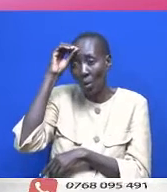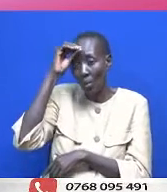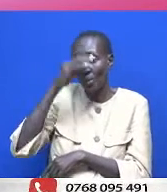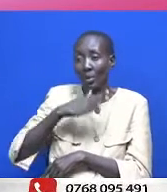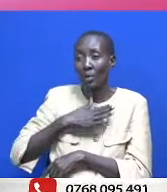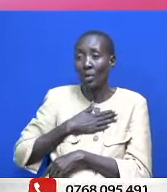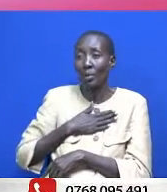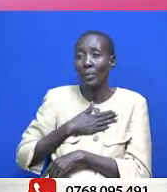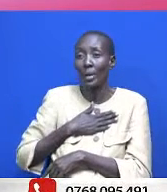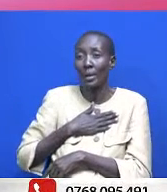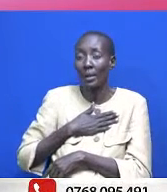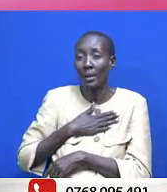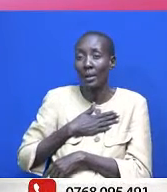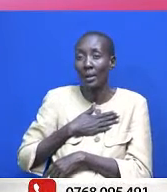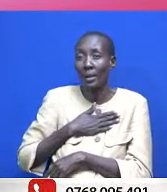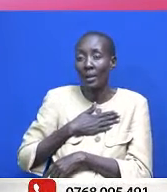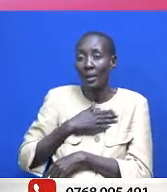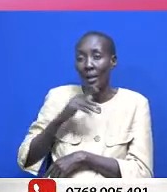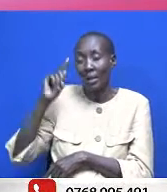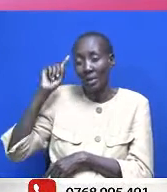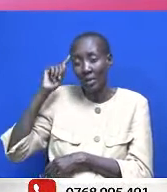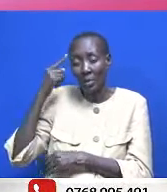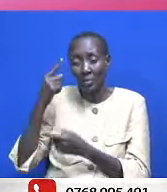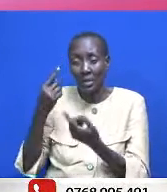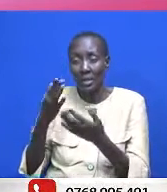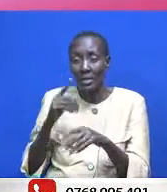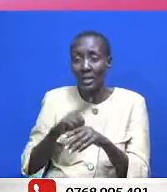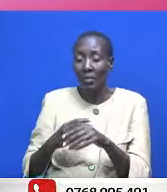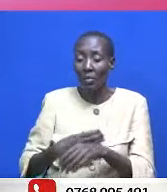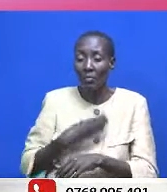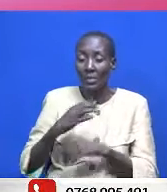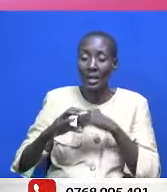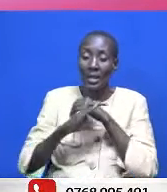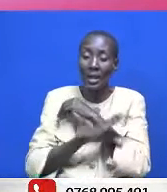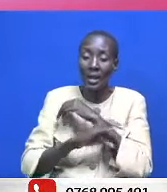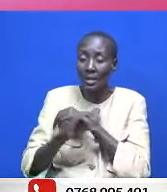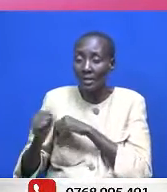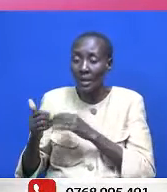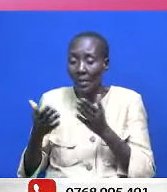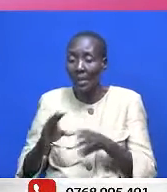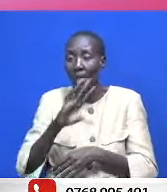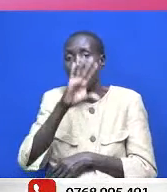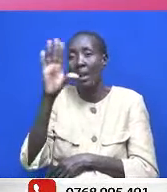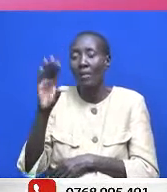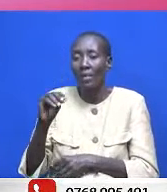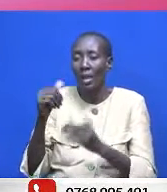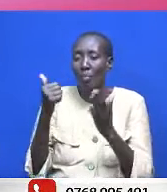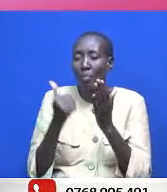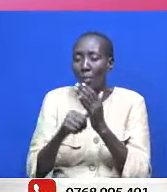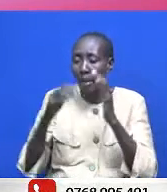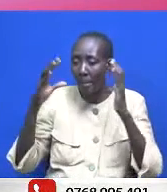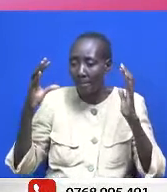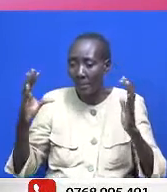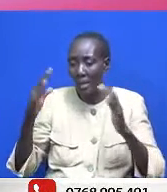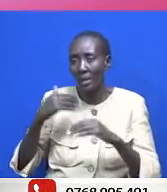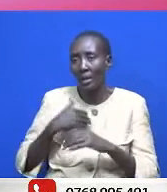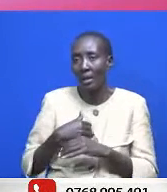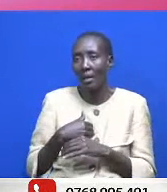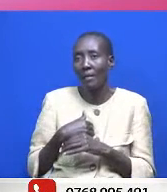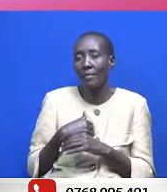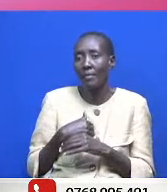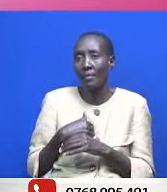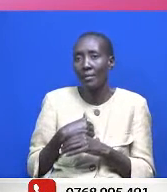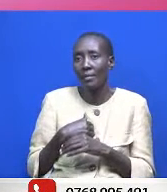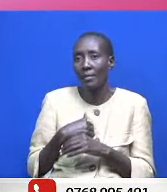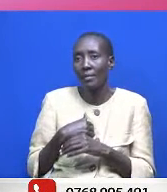nafikiri tumechukua hatua kubwa. Unajua, ukitembea katika nchi zingine za Afrika wako na shida kubwa sana ya